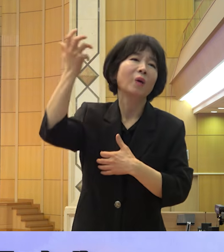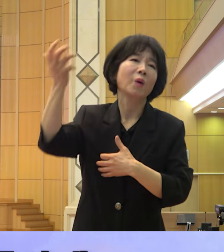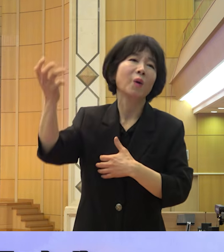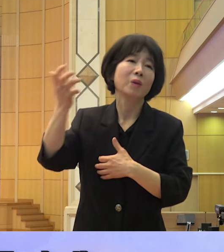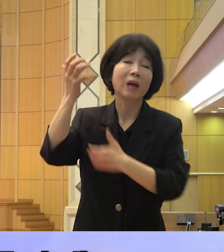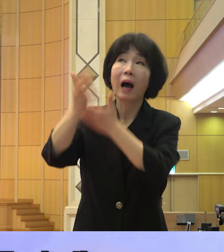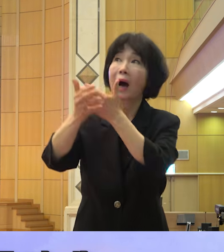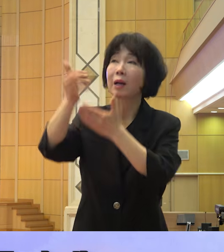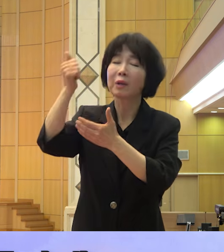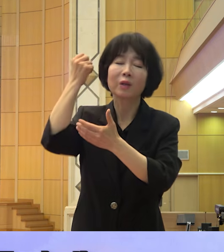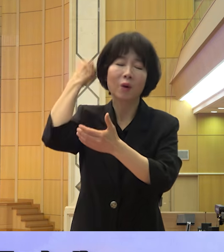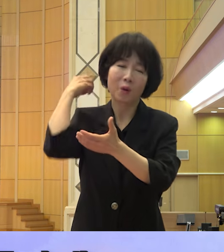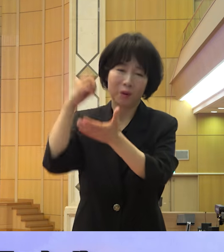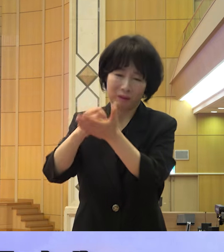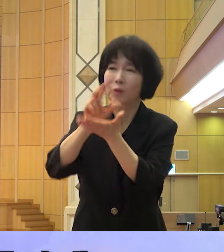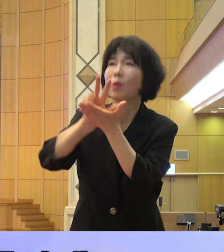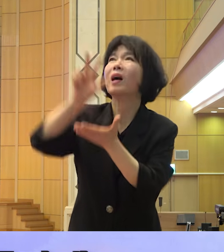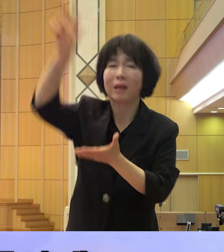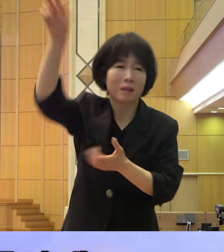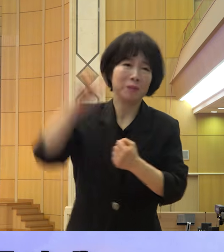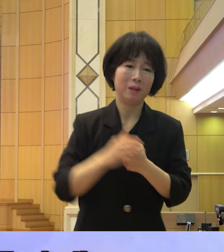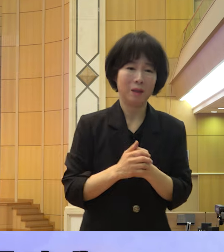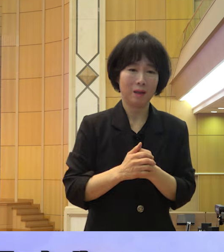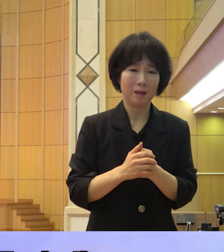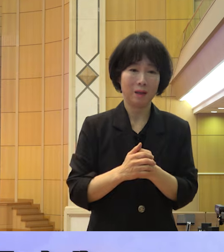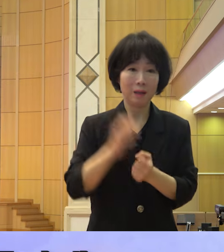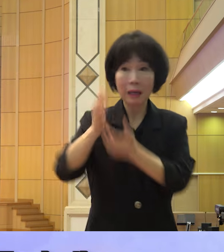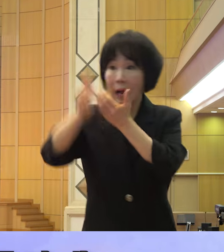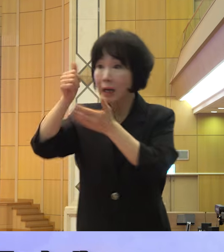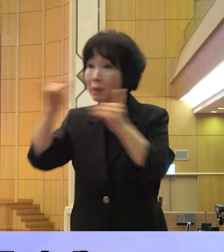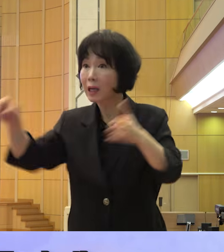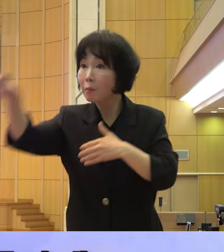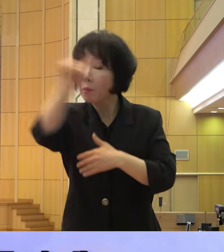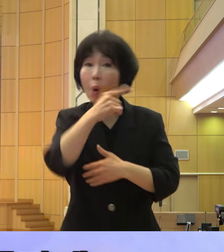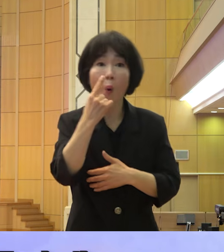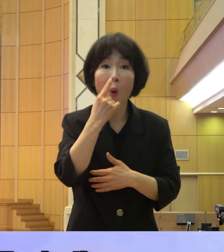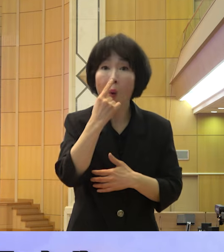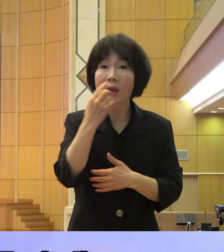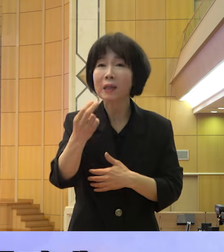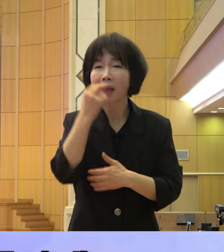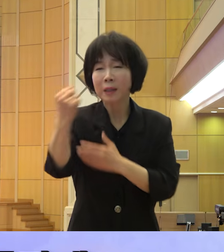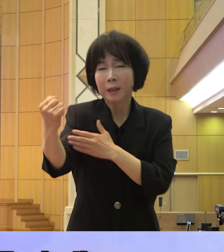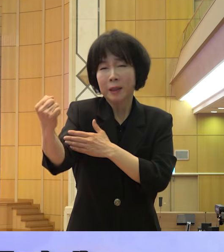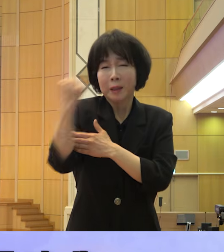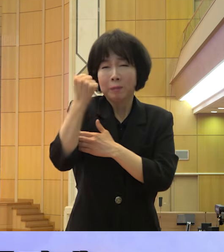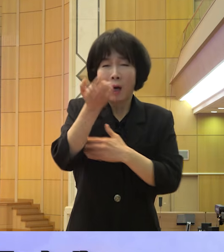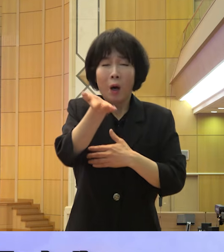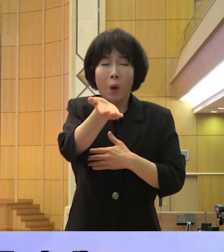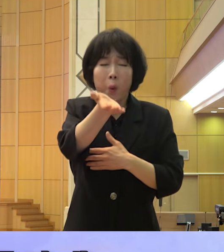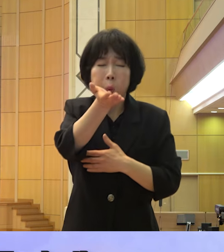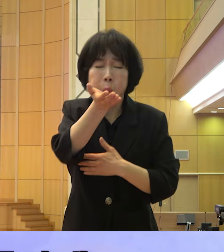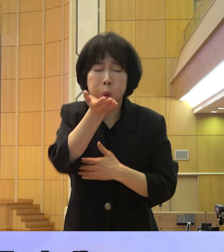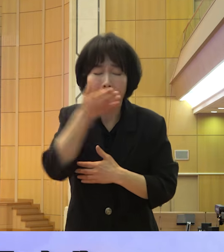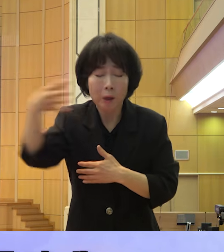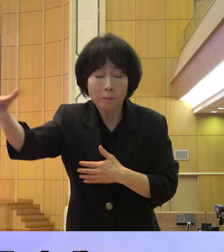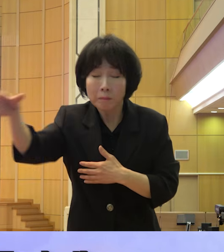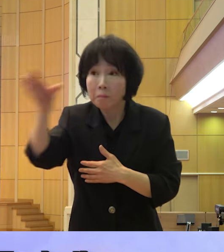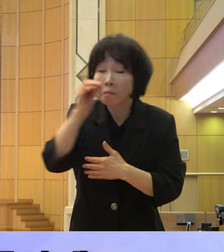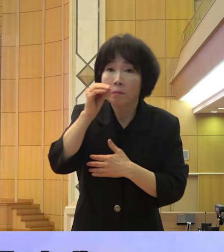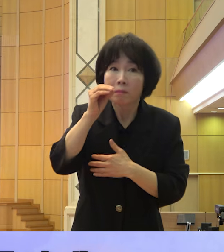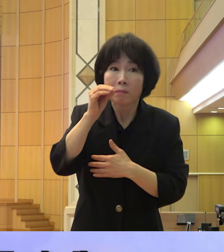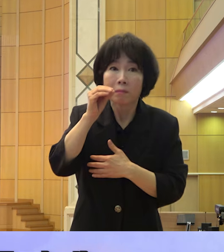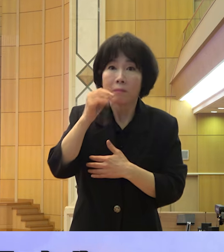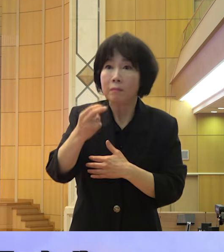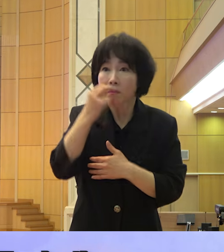거예요. 하나님이 코에다 생기를 불어넣어서 내 속에 생명, 영혼이